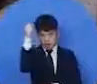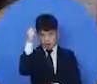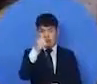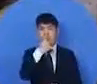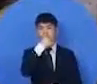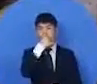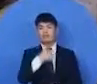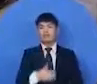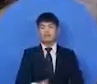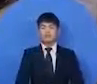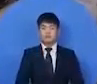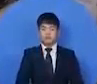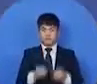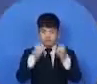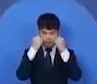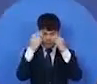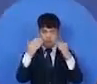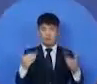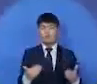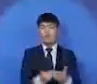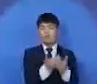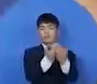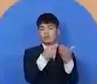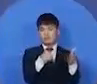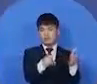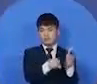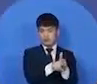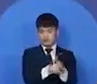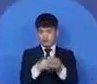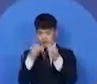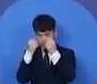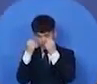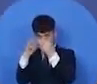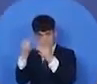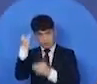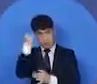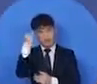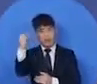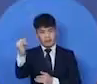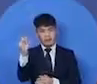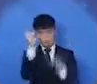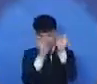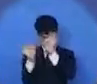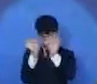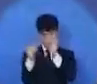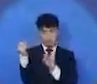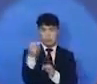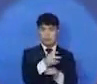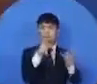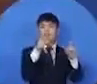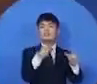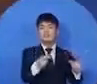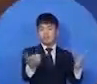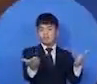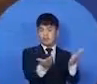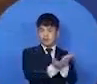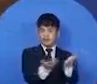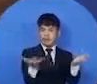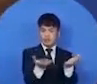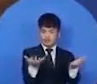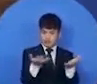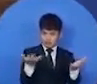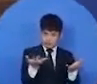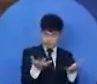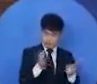수상을 기록했는데요 새로운 성장 동력 확충을 위해 신성장동력 창출 기반을 마련하고 지역 맞춤형 일자리